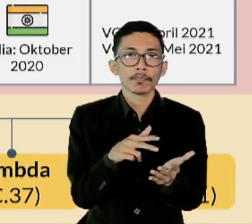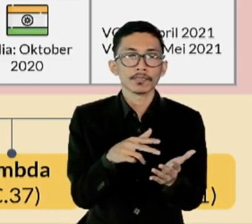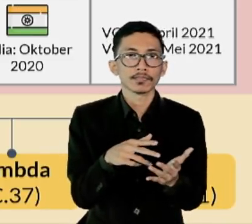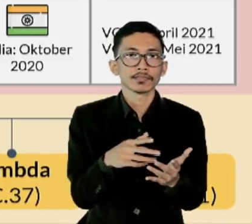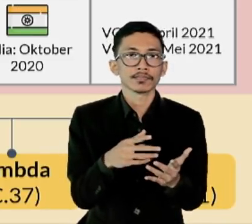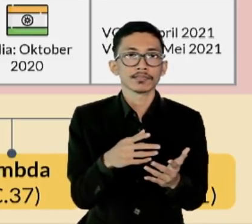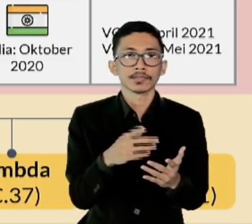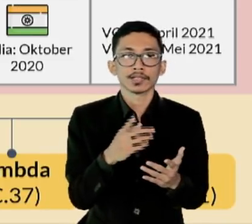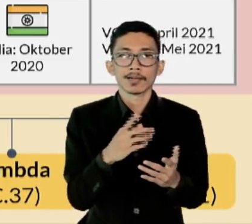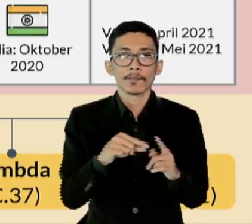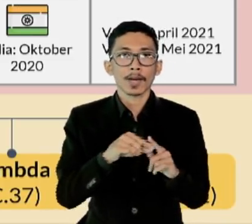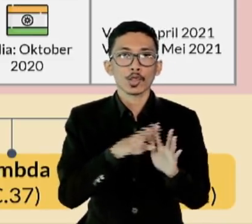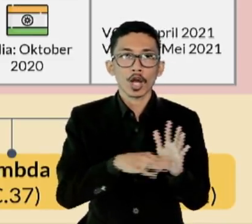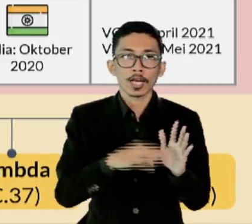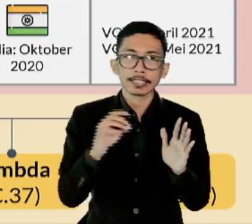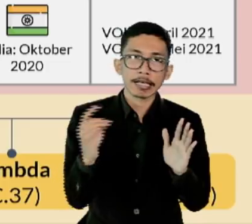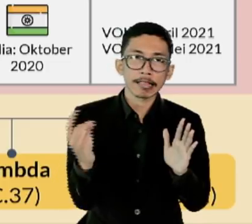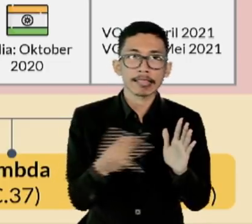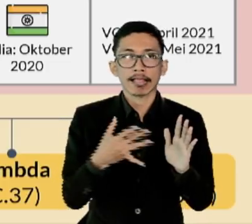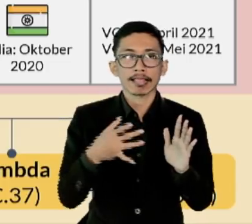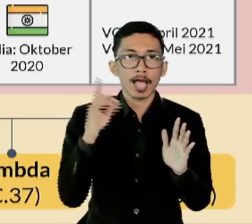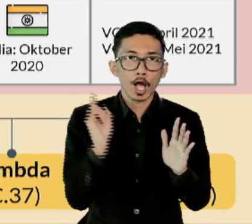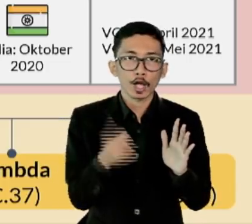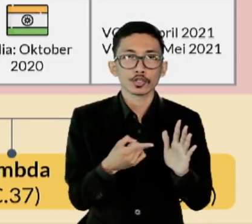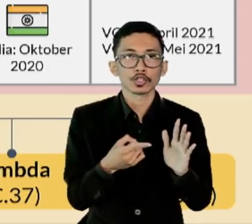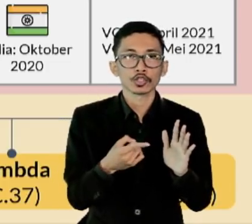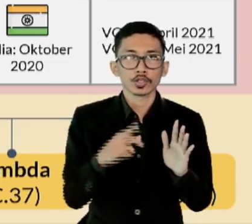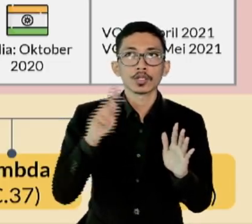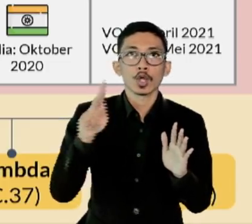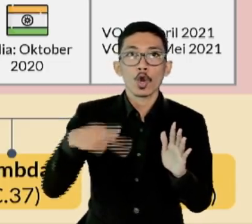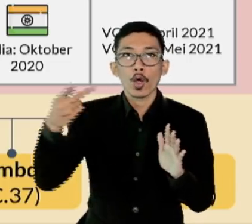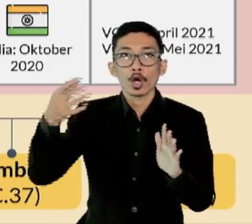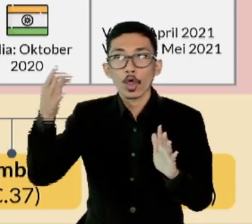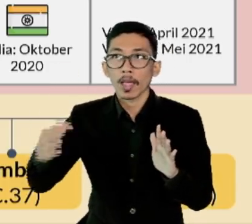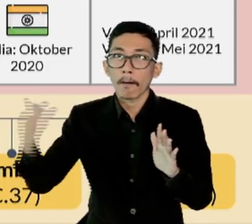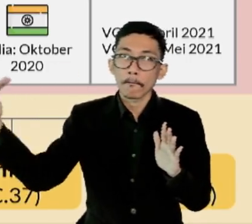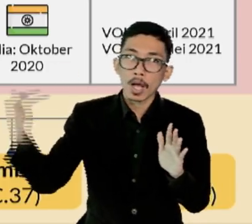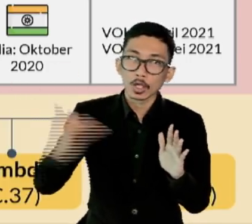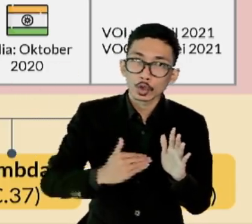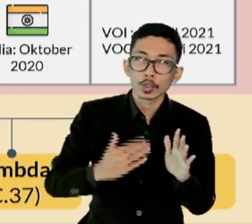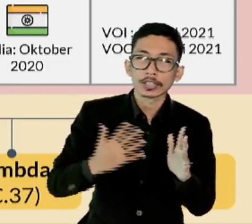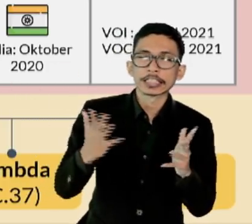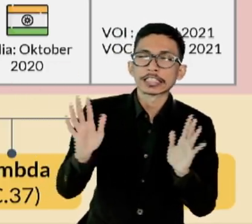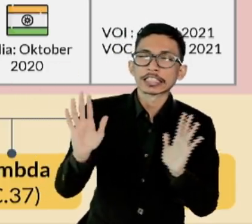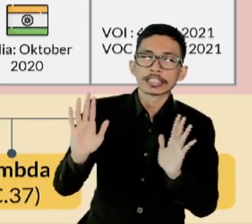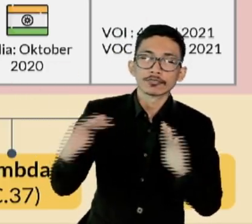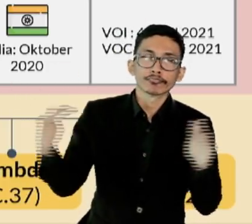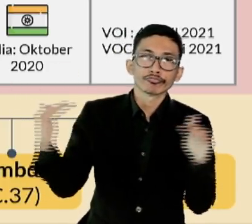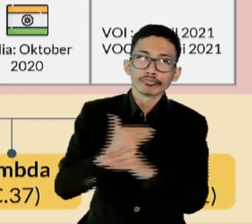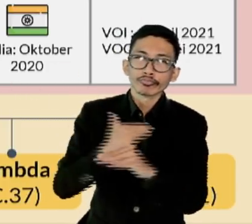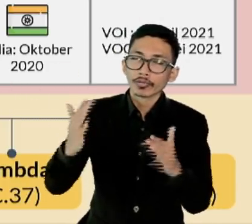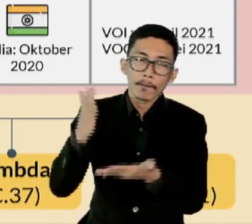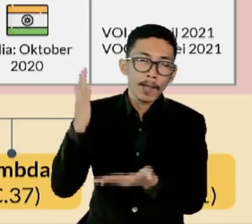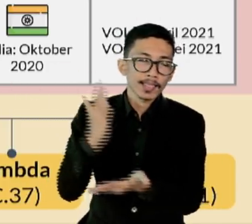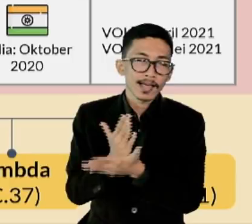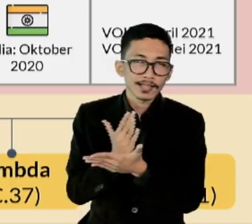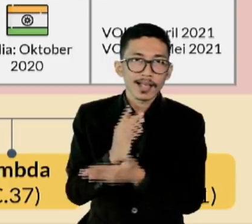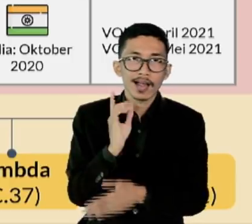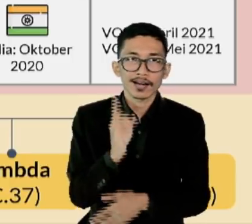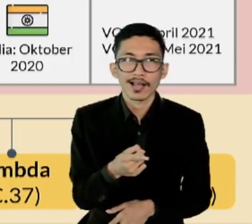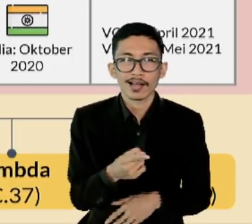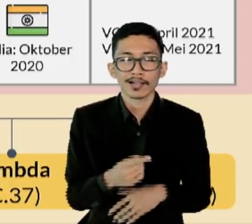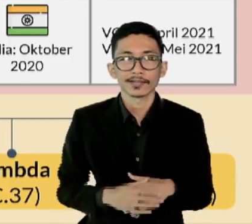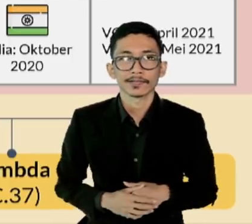khususnya bagi pelaku perjalanan asal negara di mana varian tersebut juga ditemukan. Selain itu,